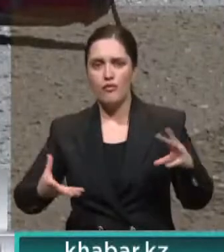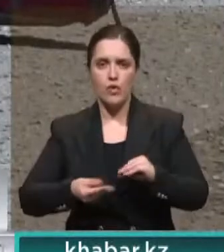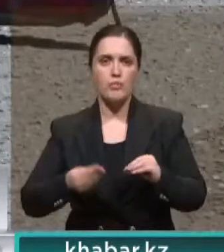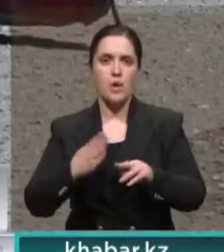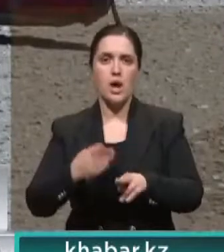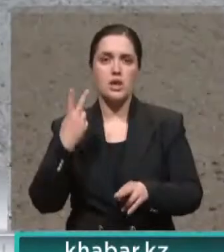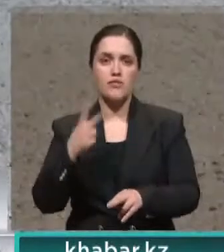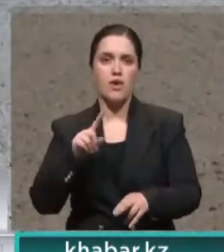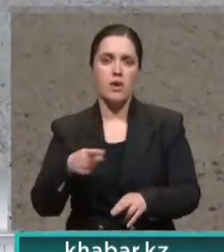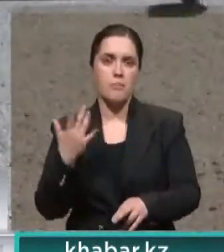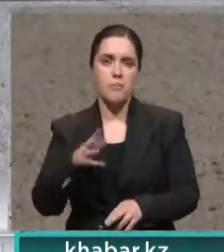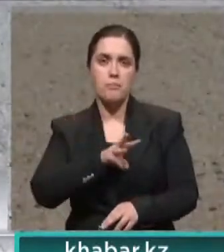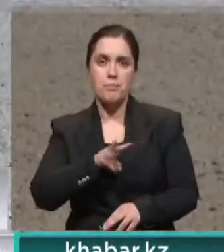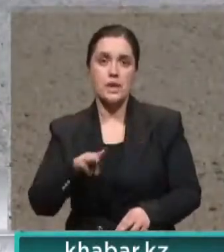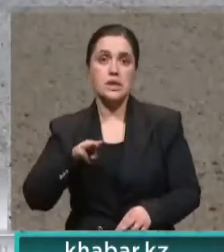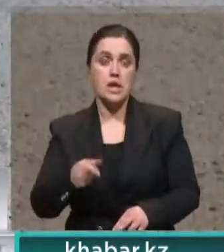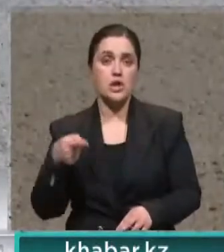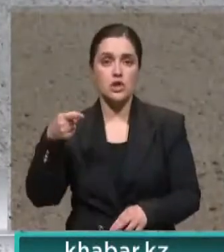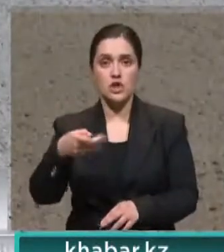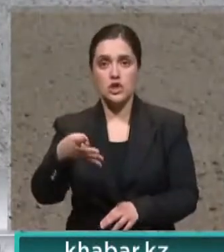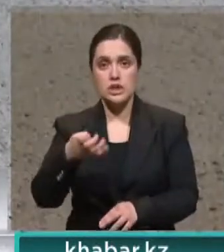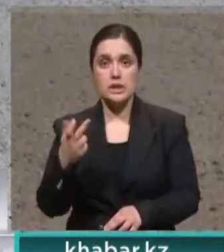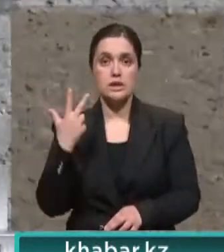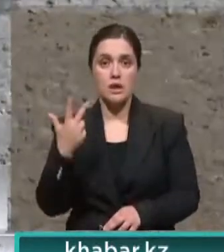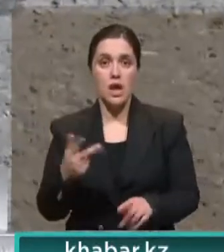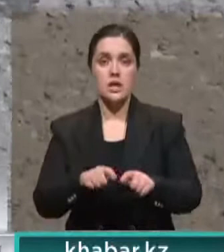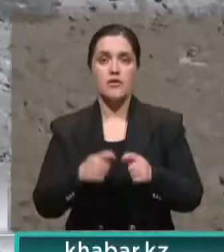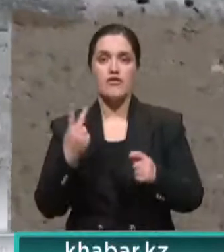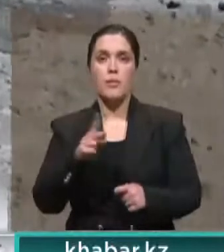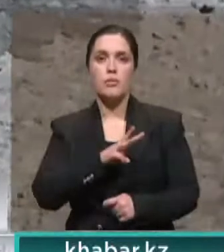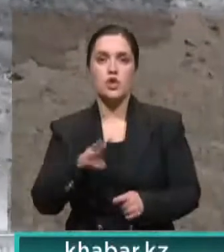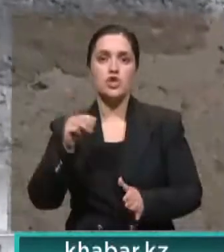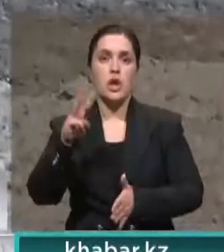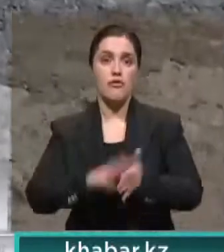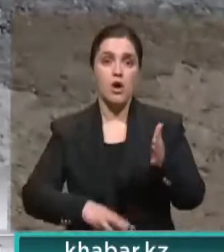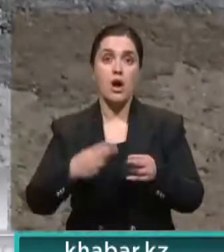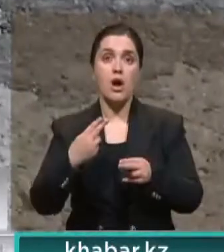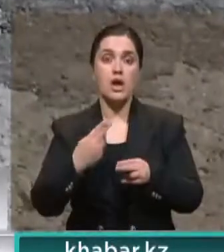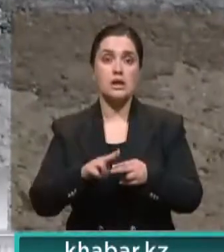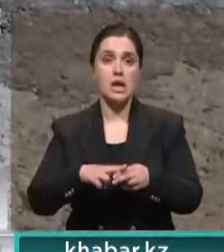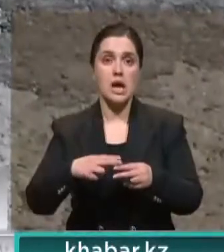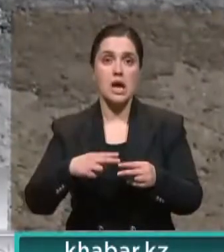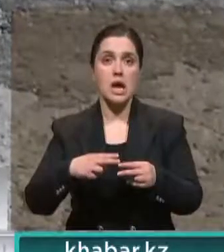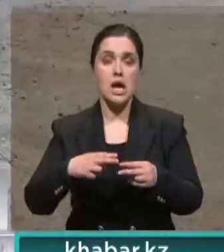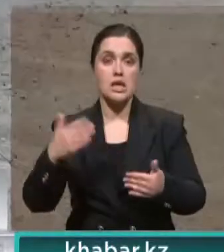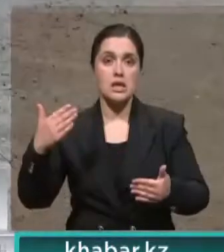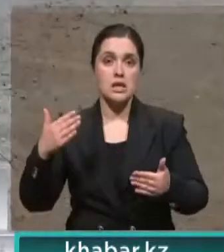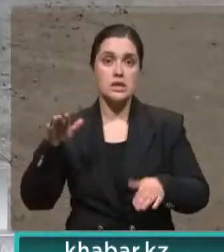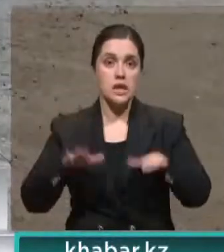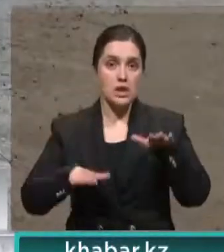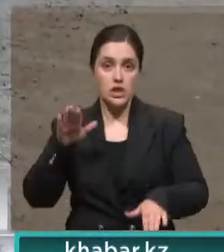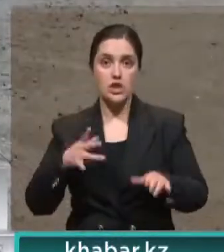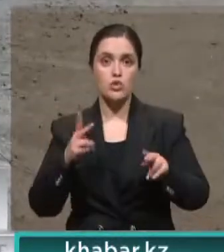на 2 с небольшим миллиона тенге. 1403 дефекта и 2 миллиона штрафов. Это соотношение